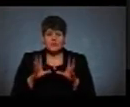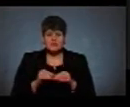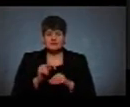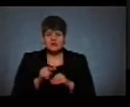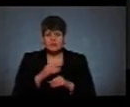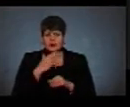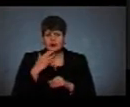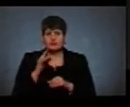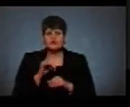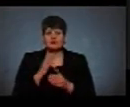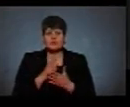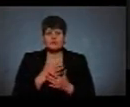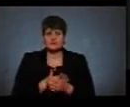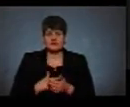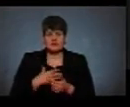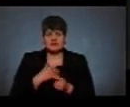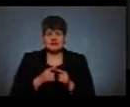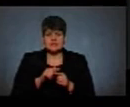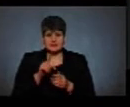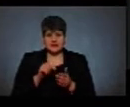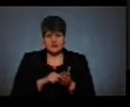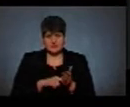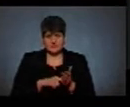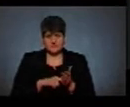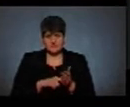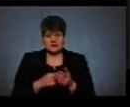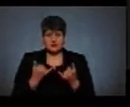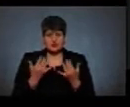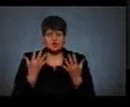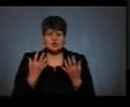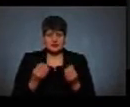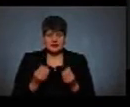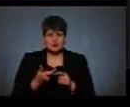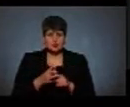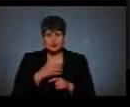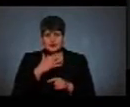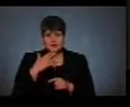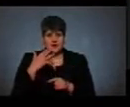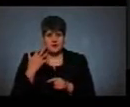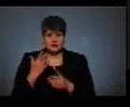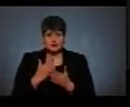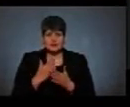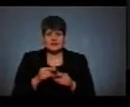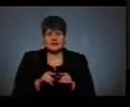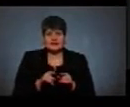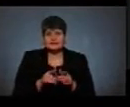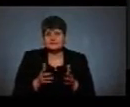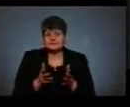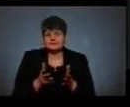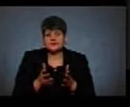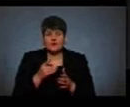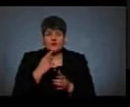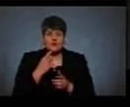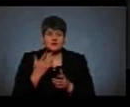багато в чому є актуальною, це питання. Тому що на сьогоднішній день дуже багато є такий от цілий, говорячи